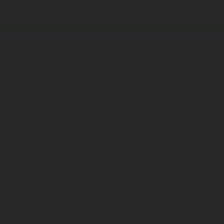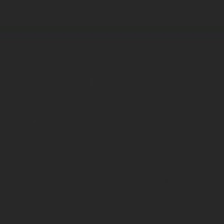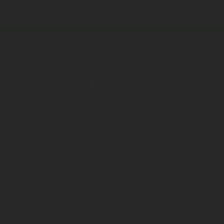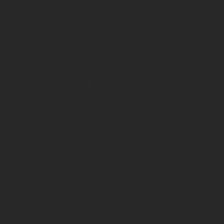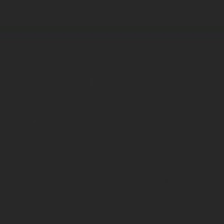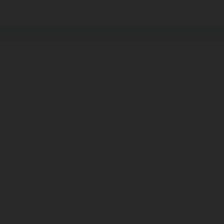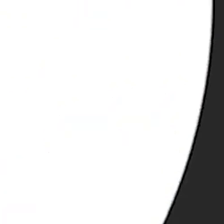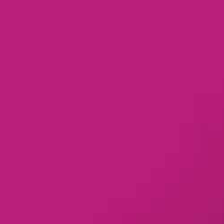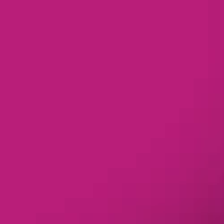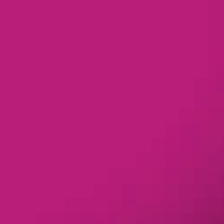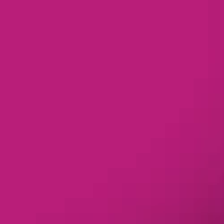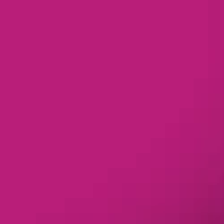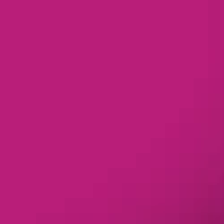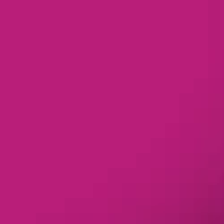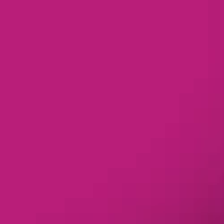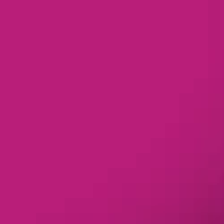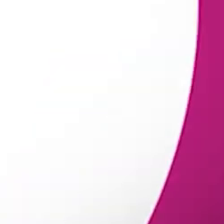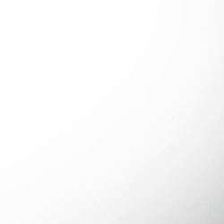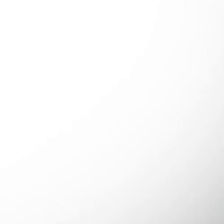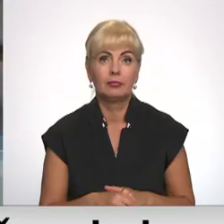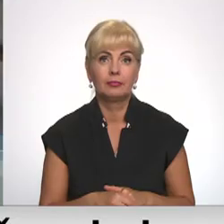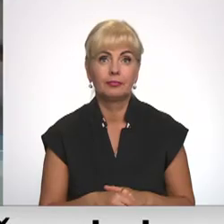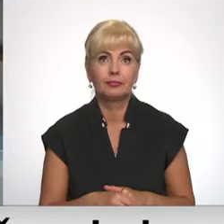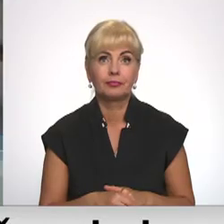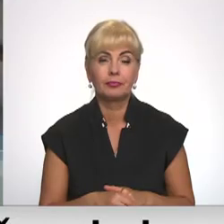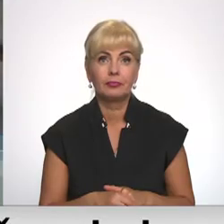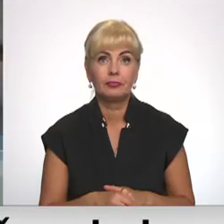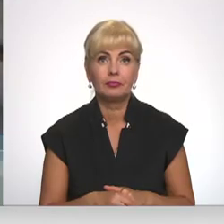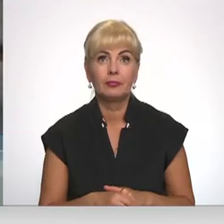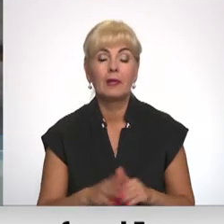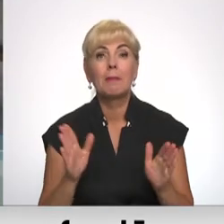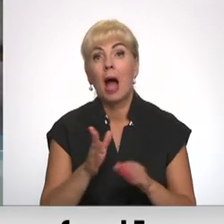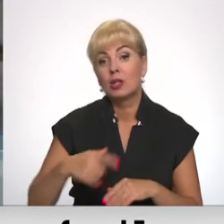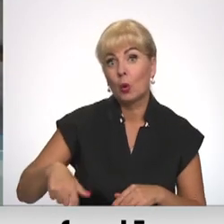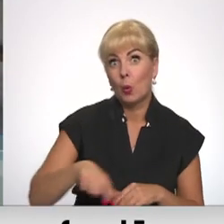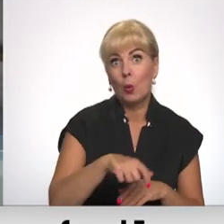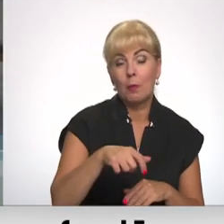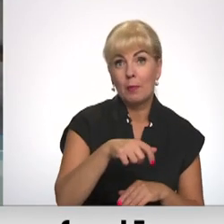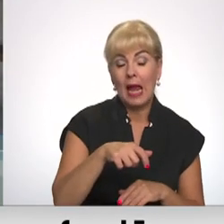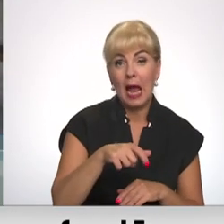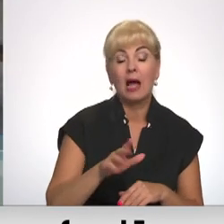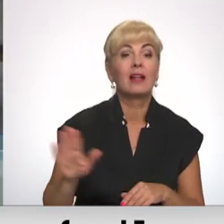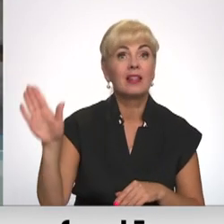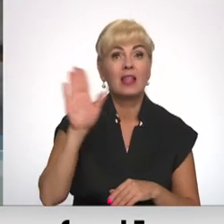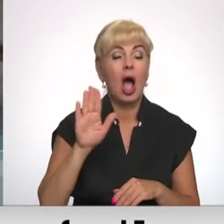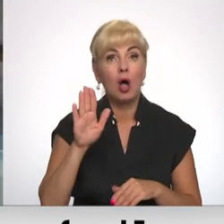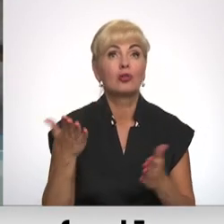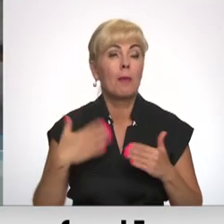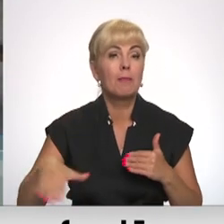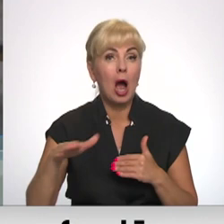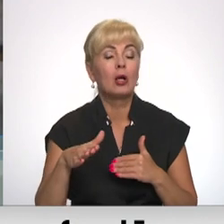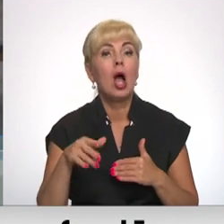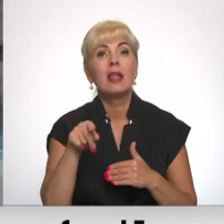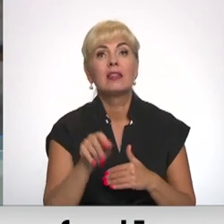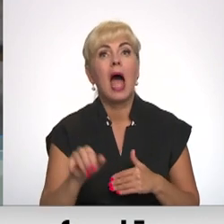Re, viss ēters ir te! Mazās upītes Gaujas Nacionālajā parkā ir nozīmīgas taimiņiem